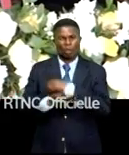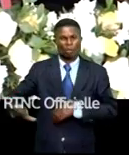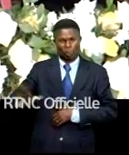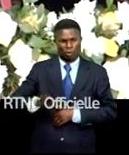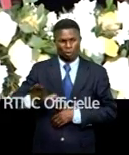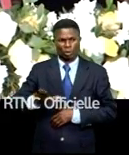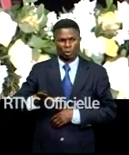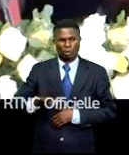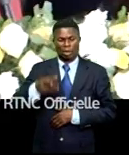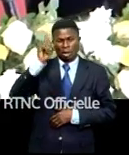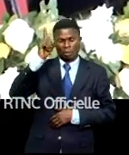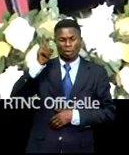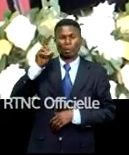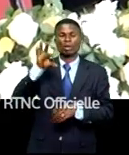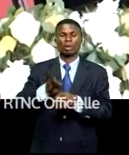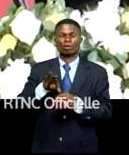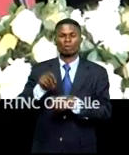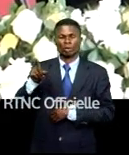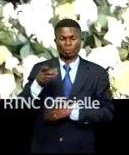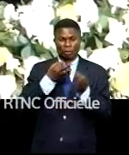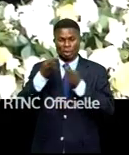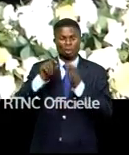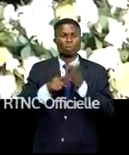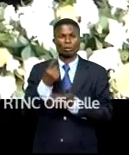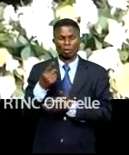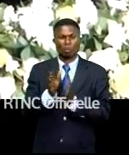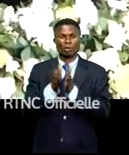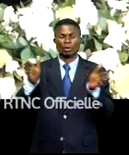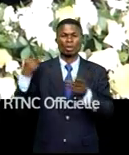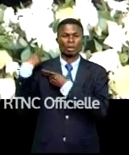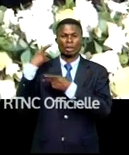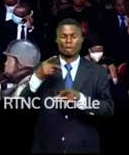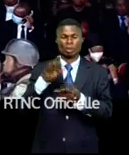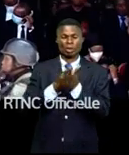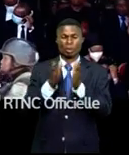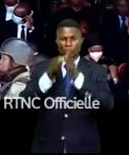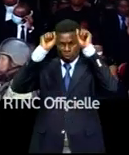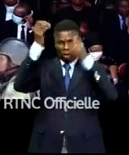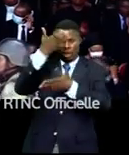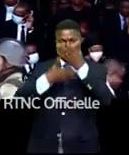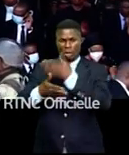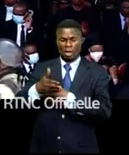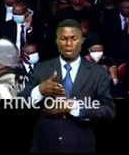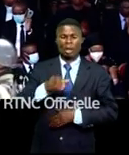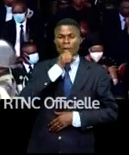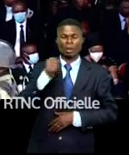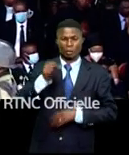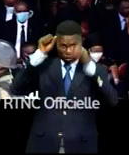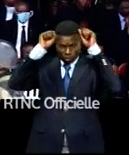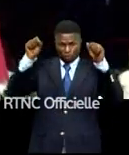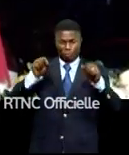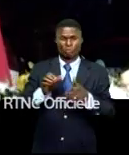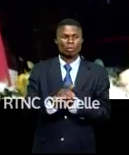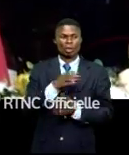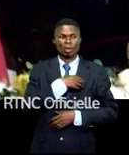cours de son tout premier mandat. S'exprimant pour la première fois en public depuis son investiture en remplacement de Feu Magufuli, la